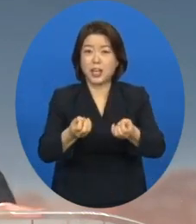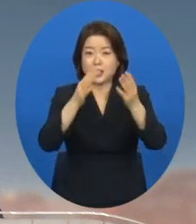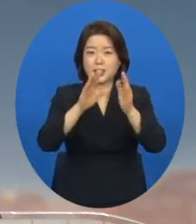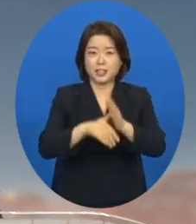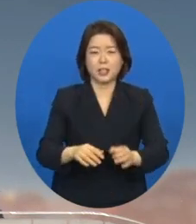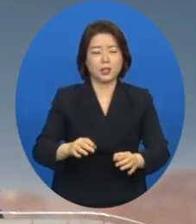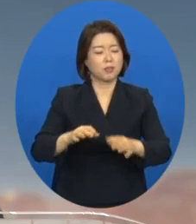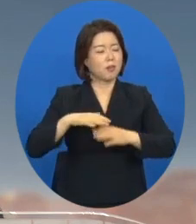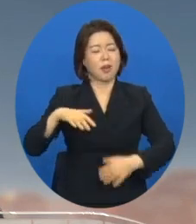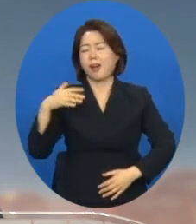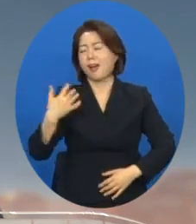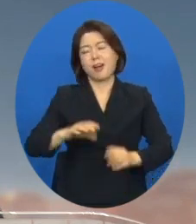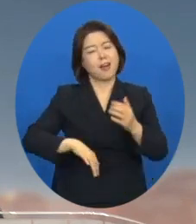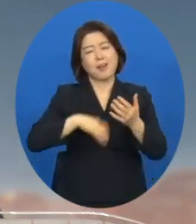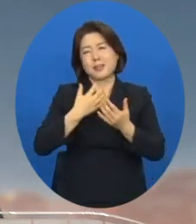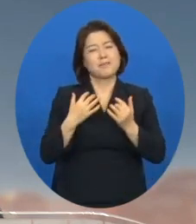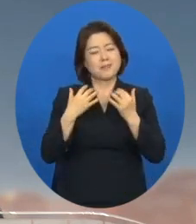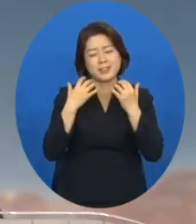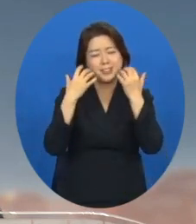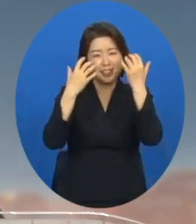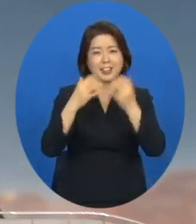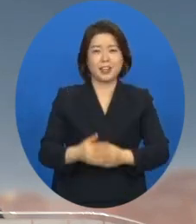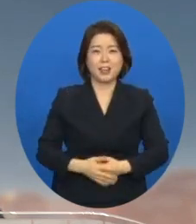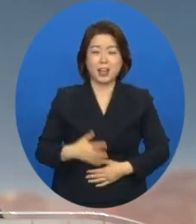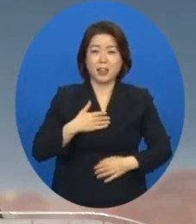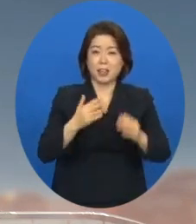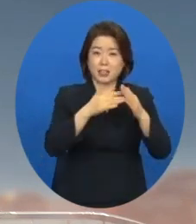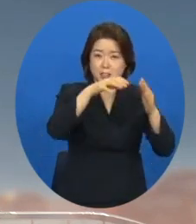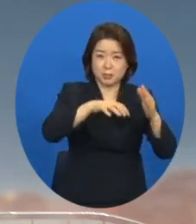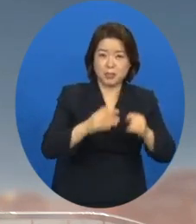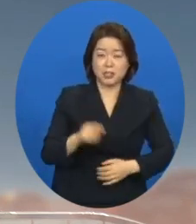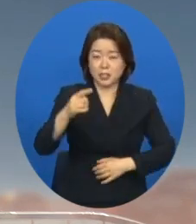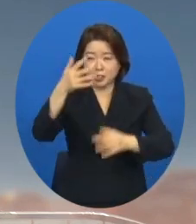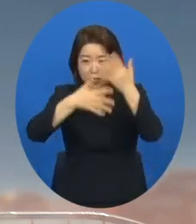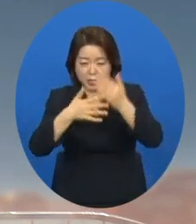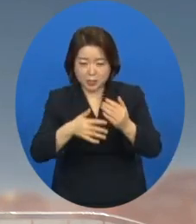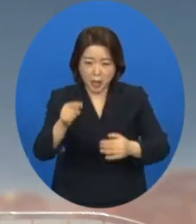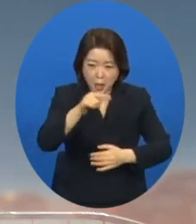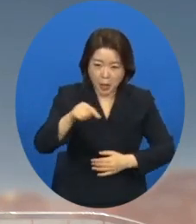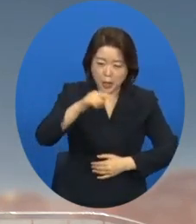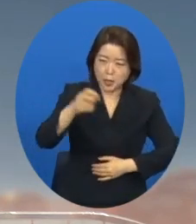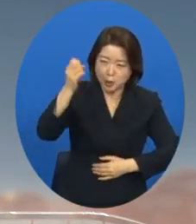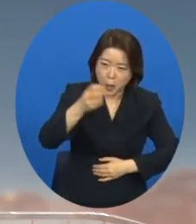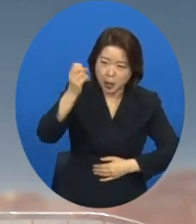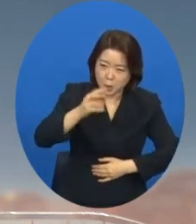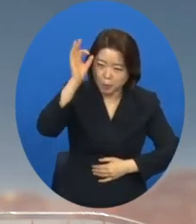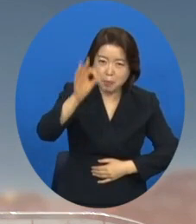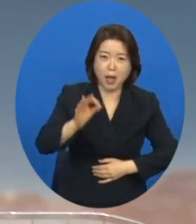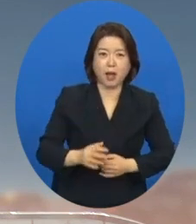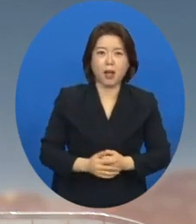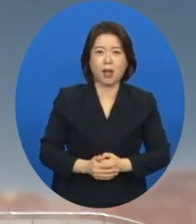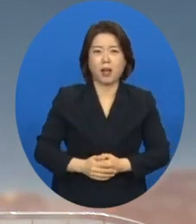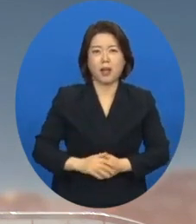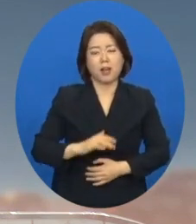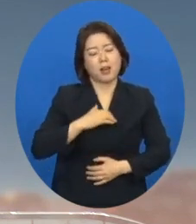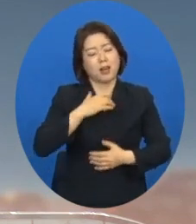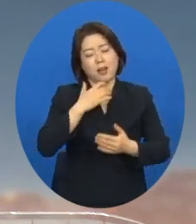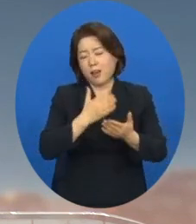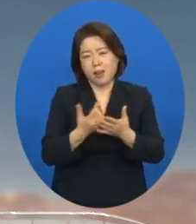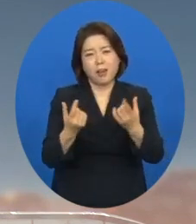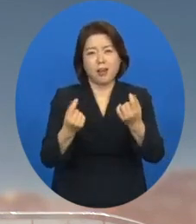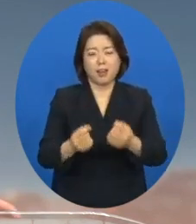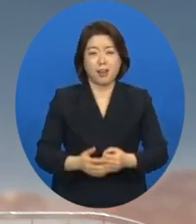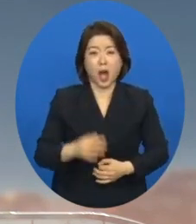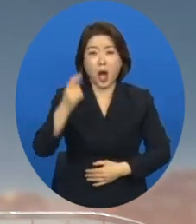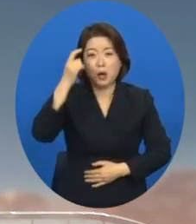놀라운 감동이 있었어요. 전 집에서 아직도 그때 영상을 돌아서 계속 봅니다. 너무 감동이에요, 제가.